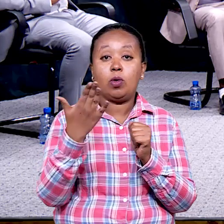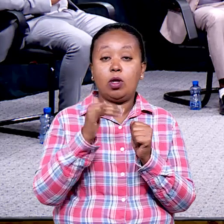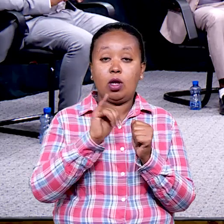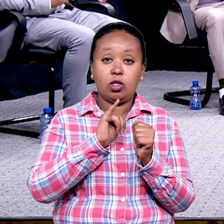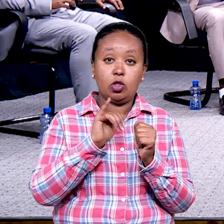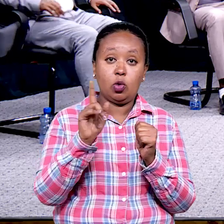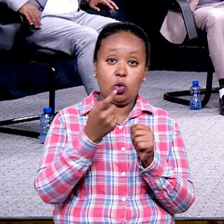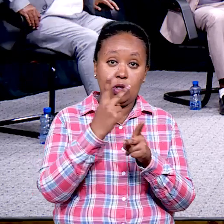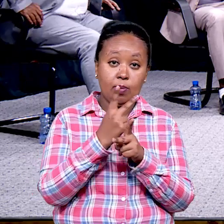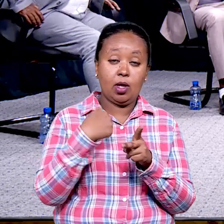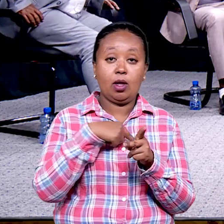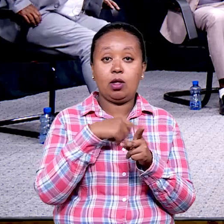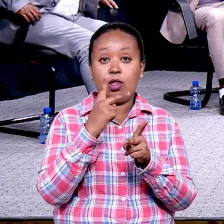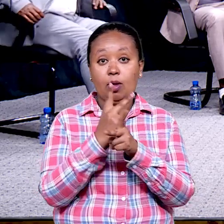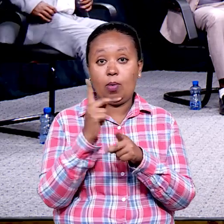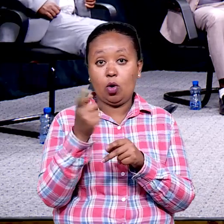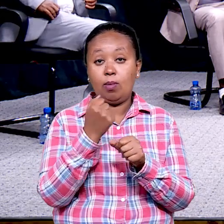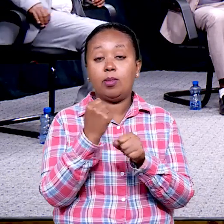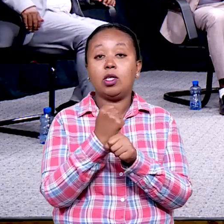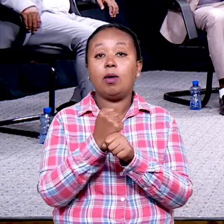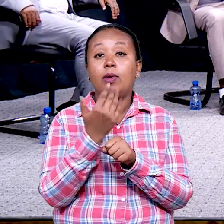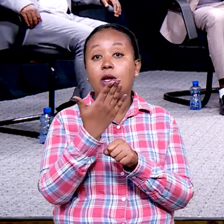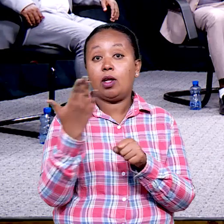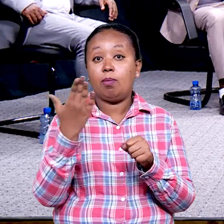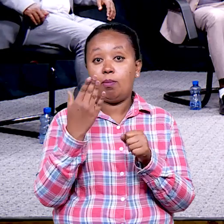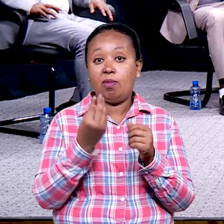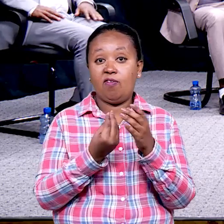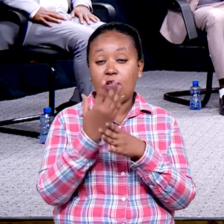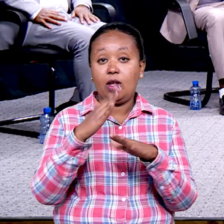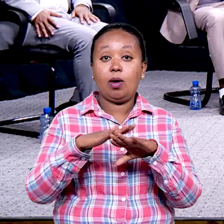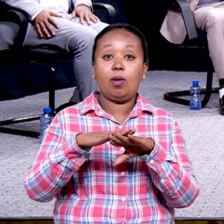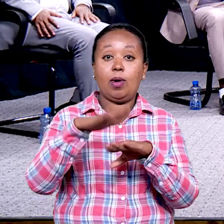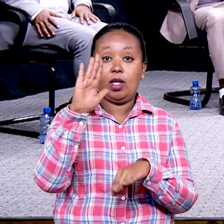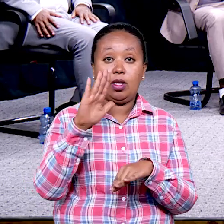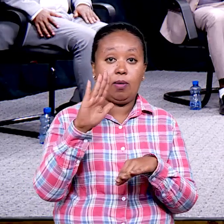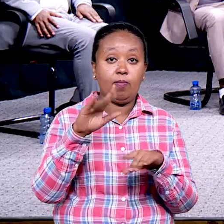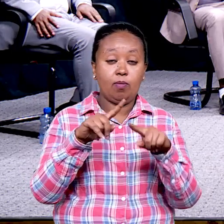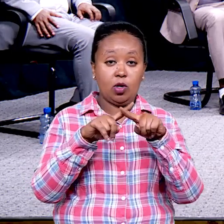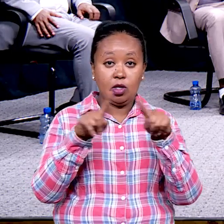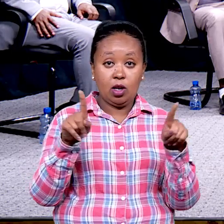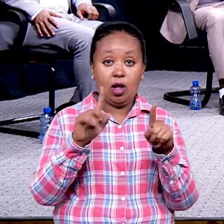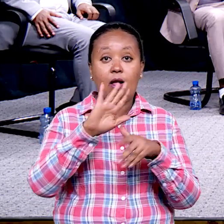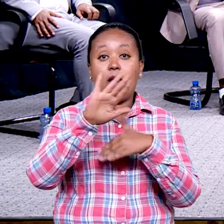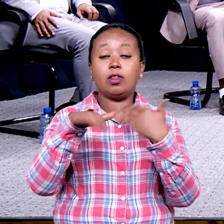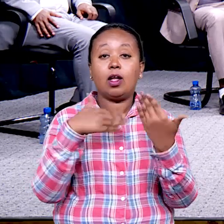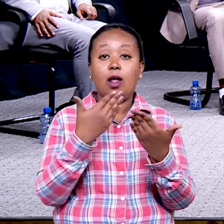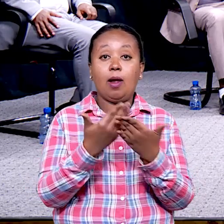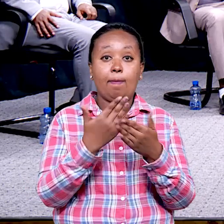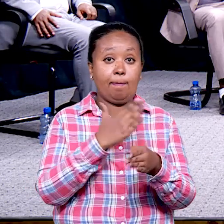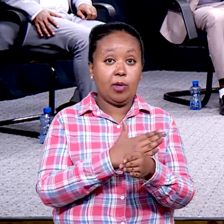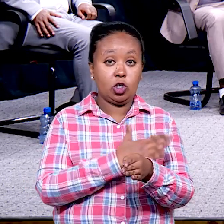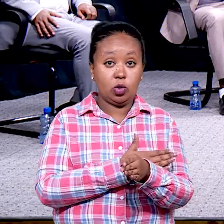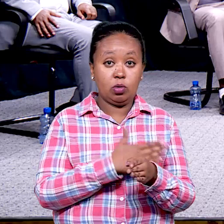ማንዴት እንደተጠበቀ ነው፣ የእኛ ማንዴት እንደተጠበቀ ነው የምንሰራበት ነገር ቢፈጠር የበለጠ በተለይ የአጠቃላይ የፍትህ ማሻሻያውን